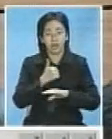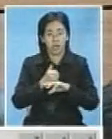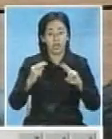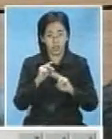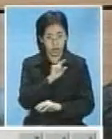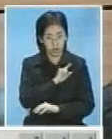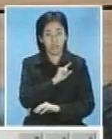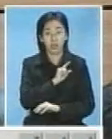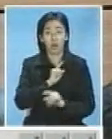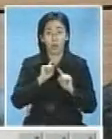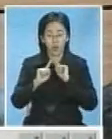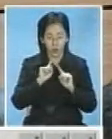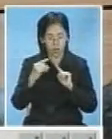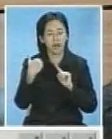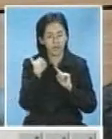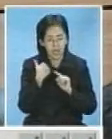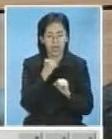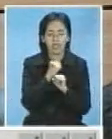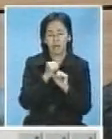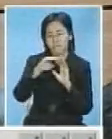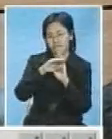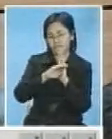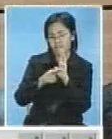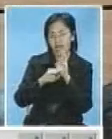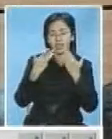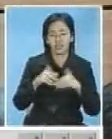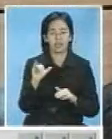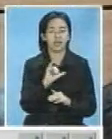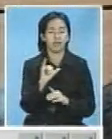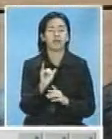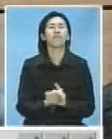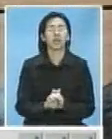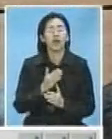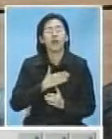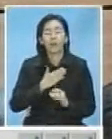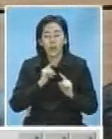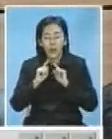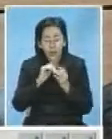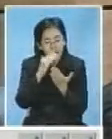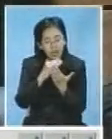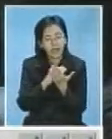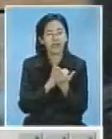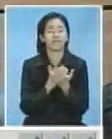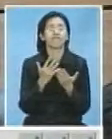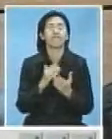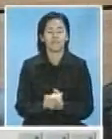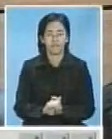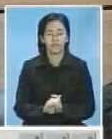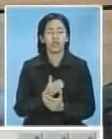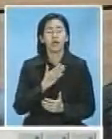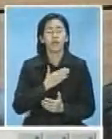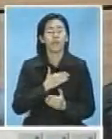ท่านบอกว่ากติการะเบียบยังไม่เสร็จแล้วก็จะยังไม่พูดในรายละเอียดท่านประธานคะดิฉันกังว